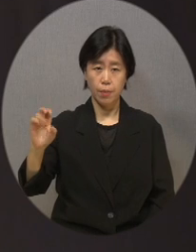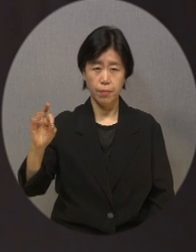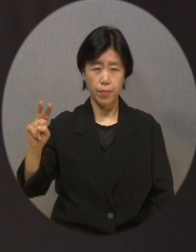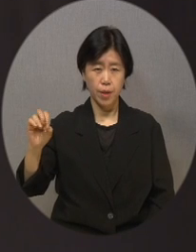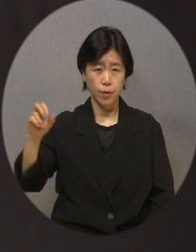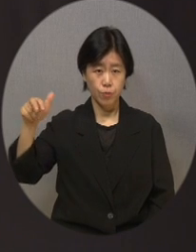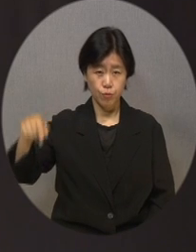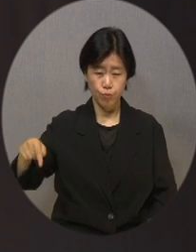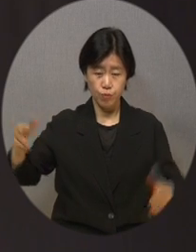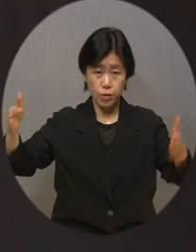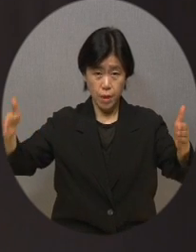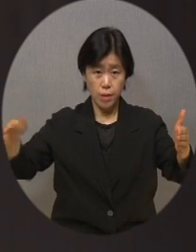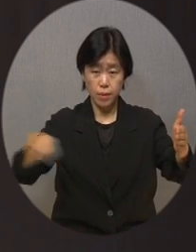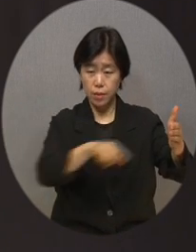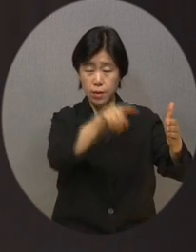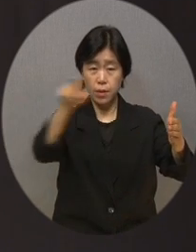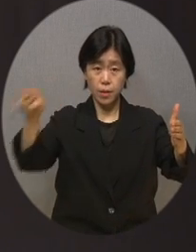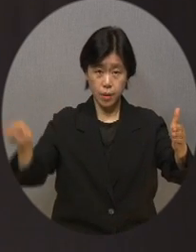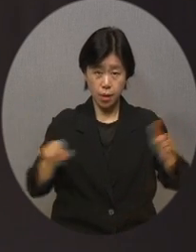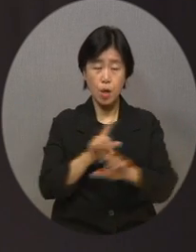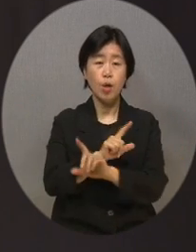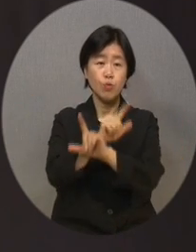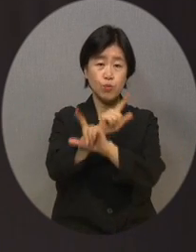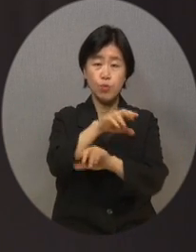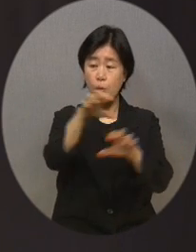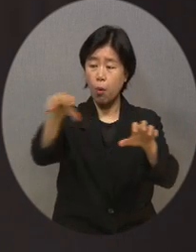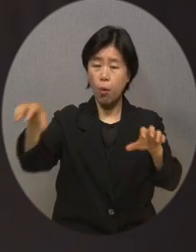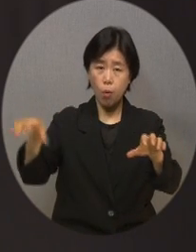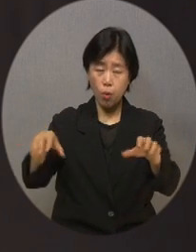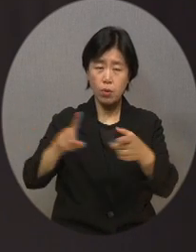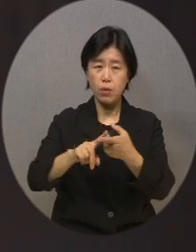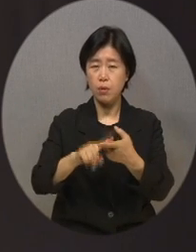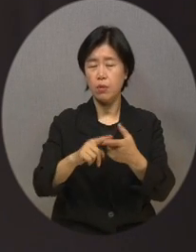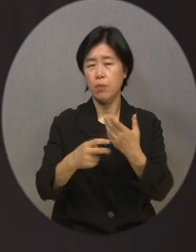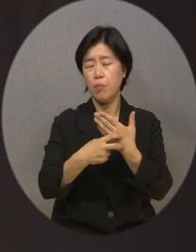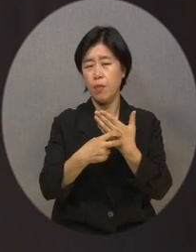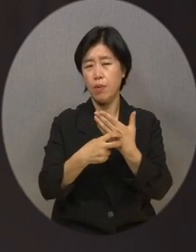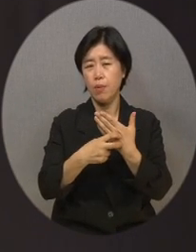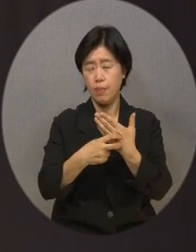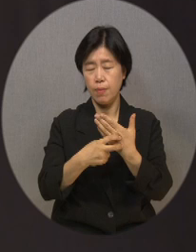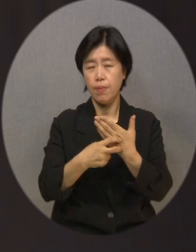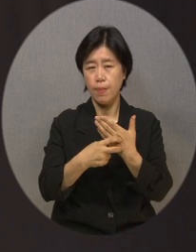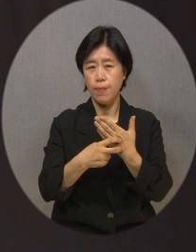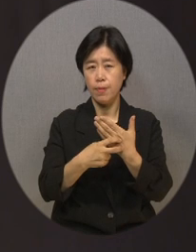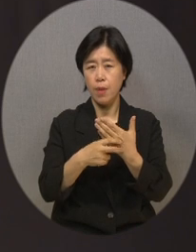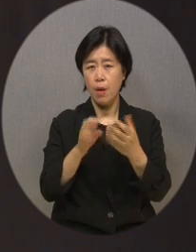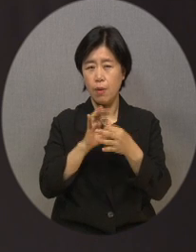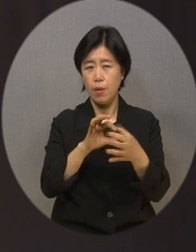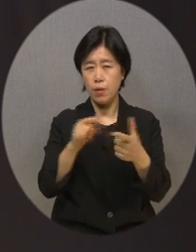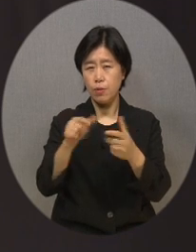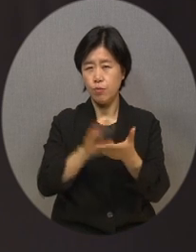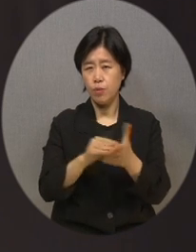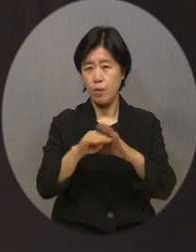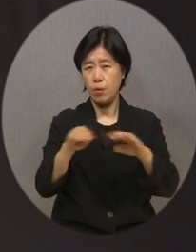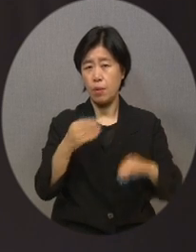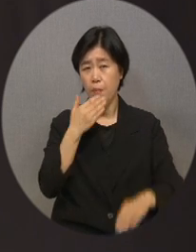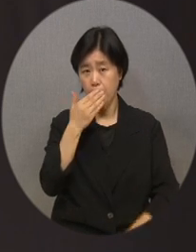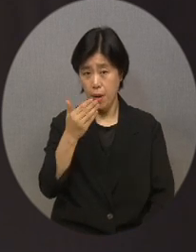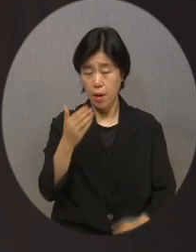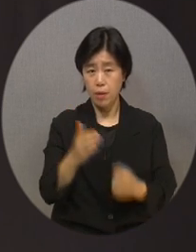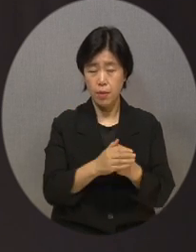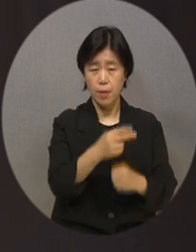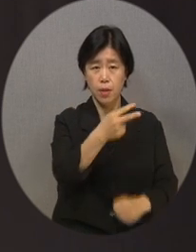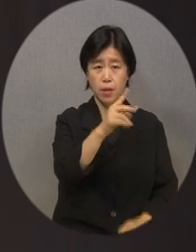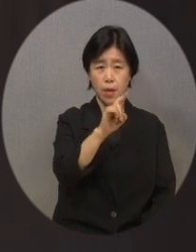문제는 해결될 수 있다. 뭐 여러 곳이 아니래도 그 대진대 정도의 이제 학술 기반을 갖고 있는 곳이고 또 병원 시스템을 가지고